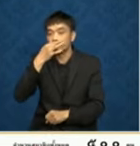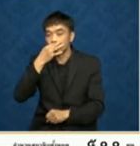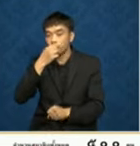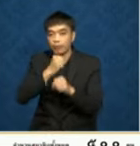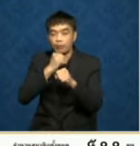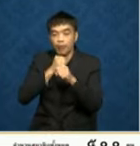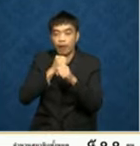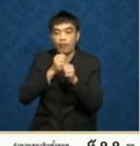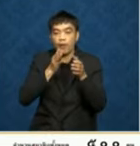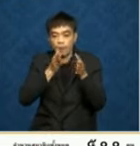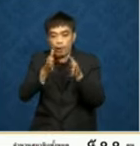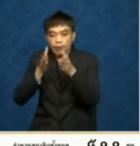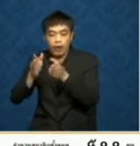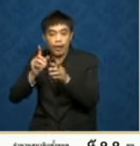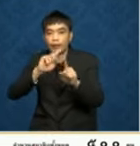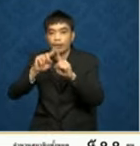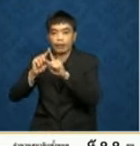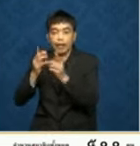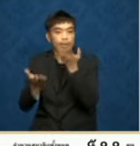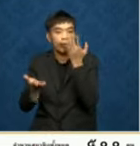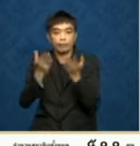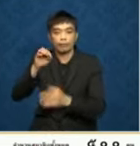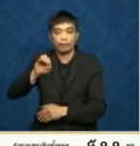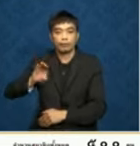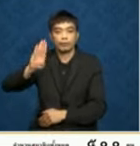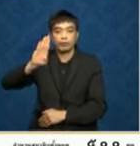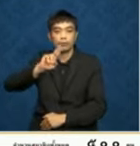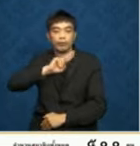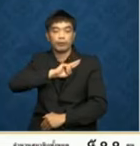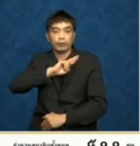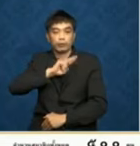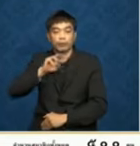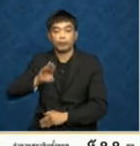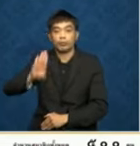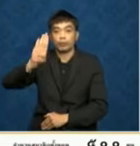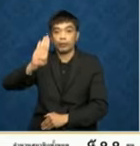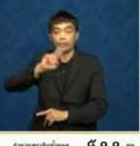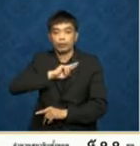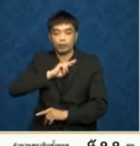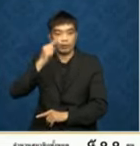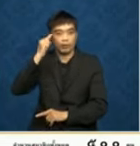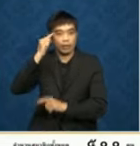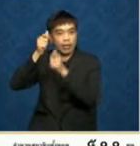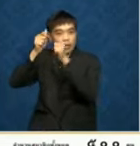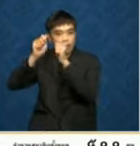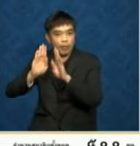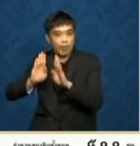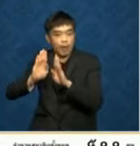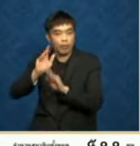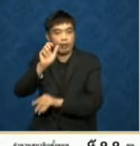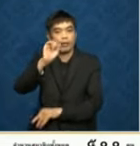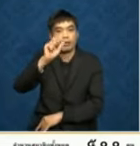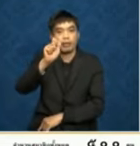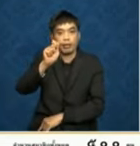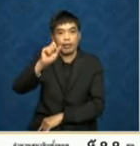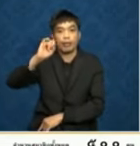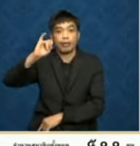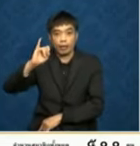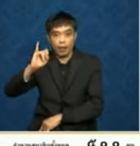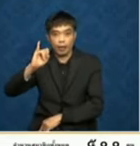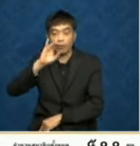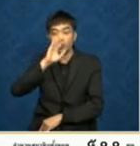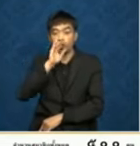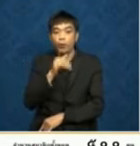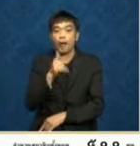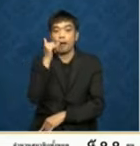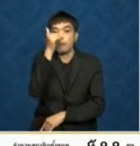าน ใด้ Γานหนโดยเฉพาะบริษัทเอกชนครั จะเป็คนที่ออกแบบผ่านระบบ AI ว่าถ้าหากวเขา